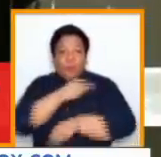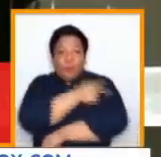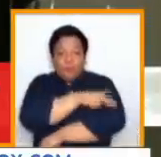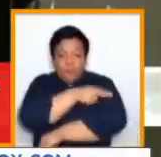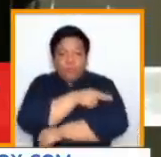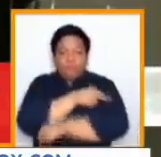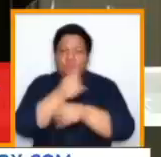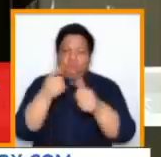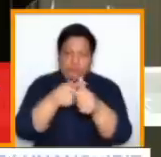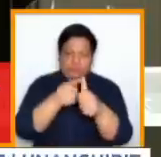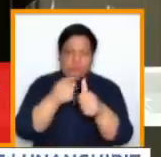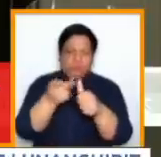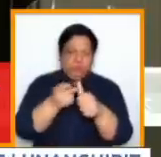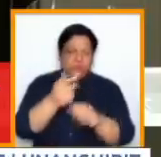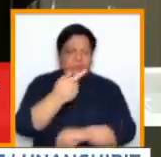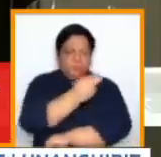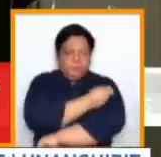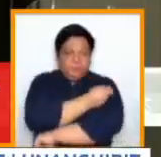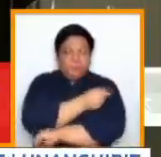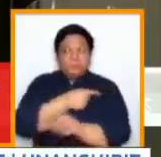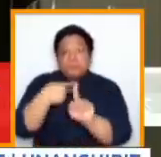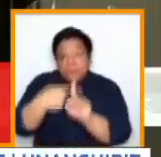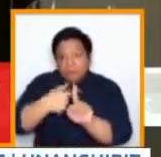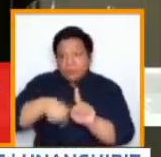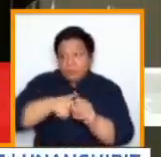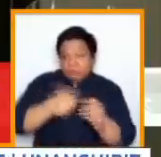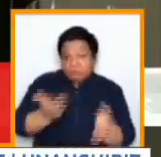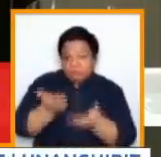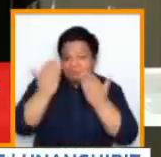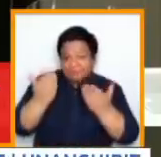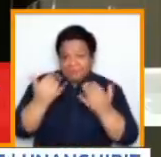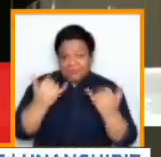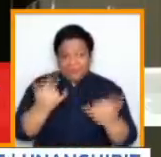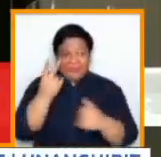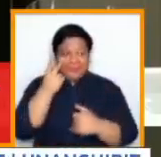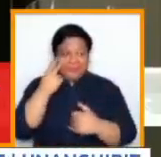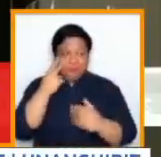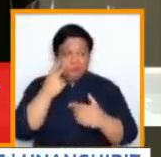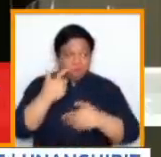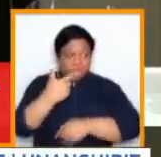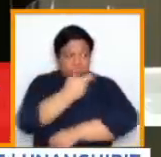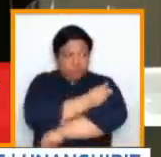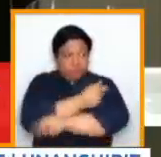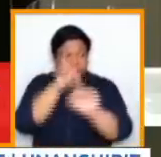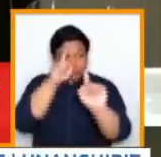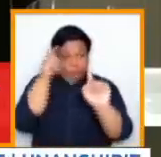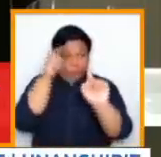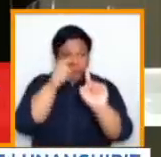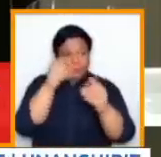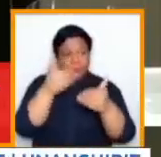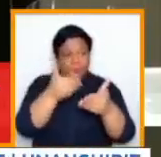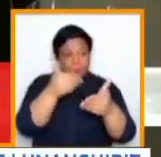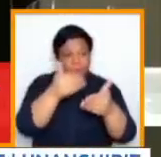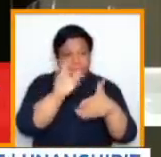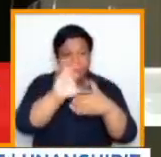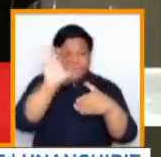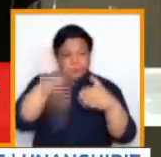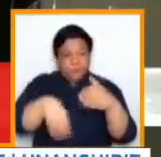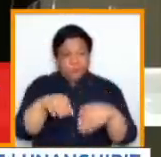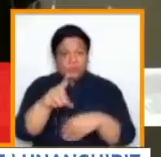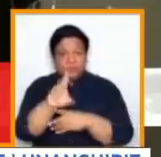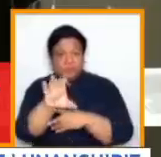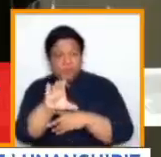recommending na considering na malapit na po matapos ang ating vaccination na target by December, by November po or